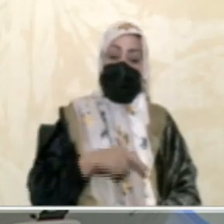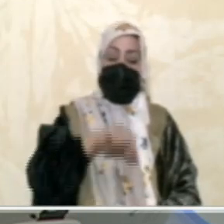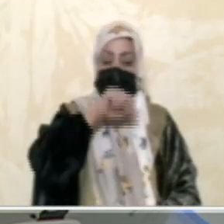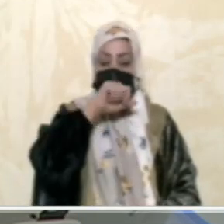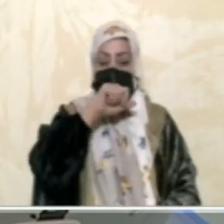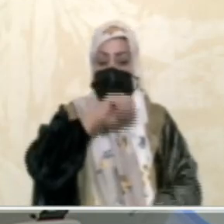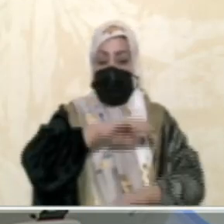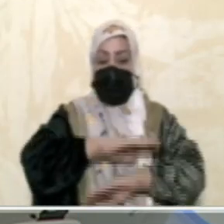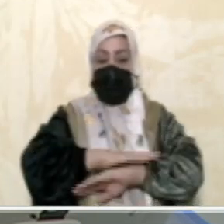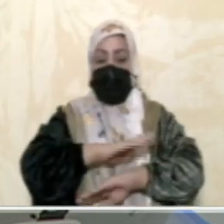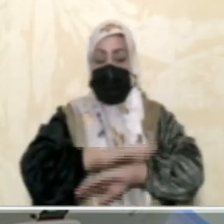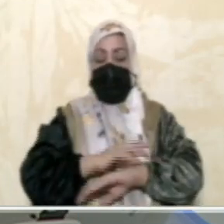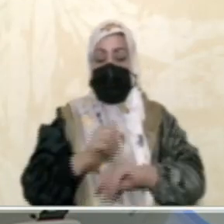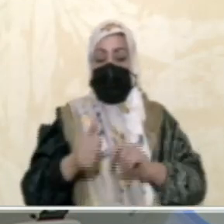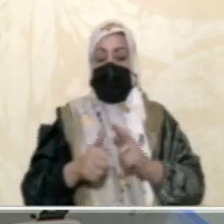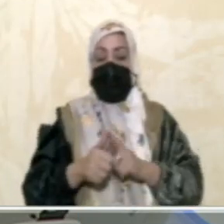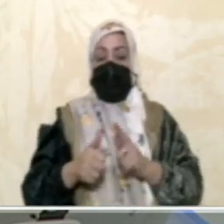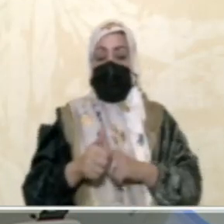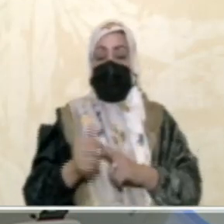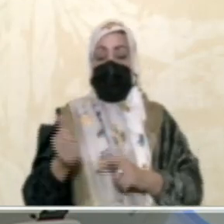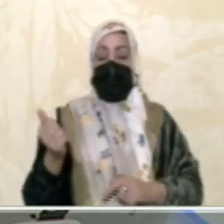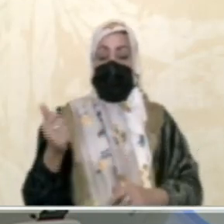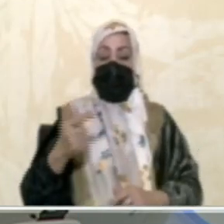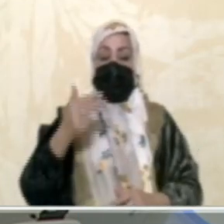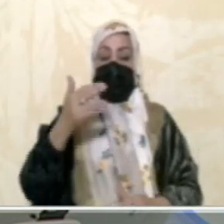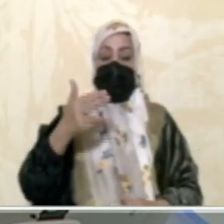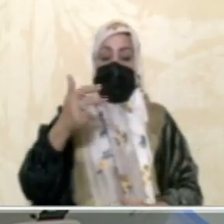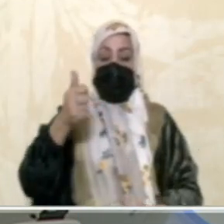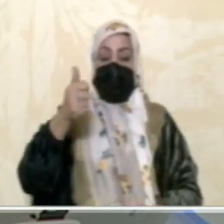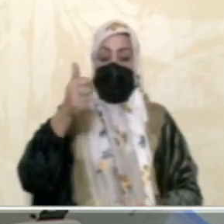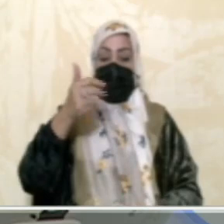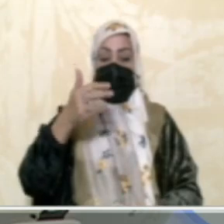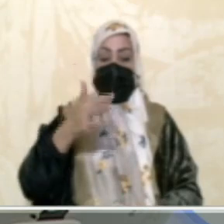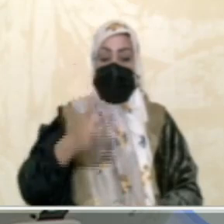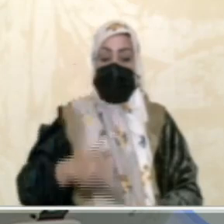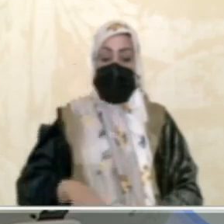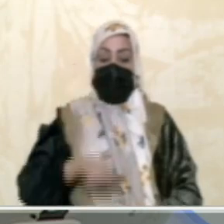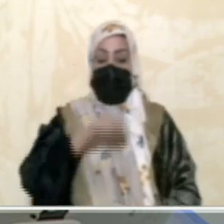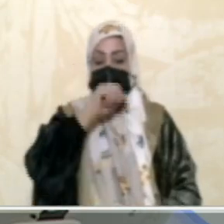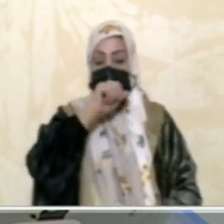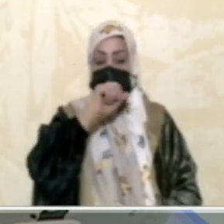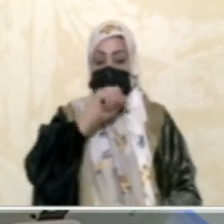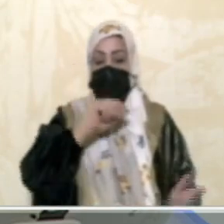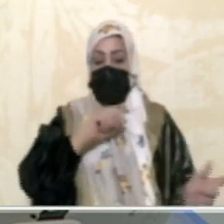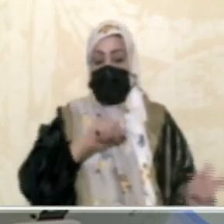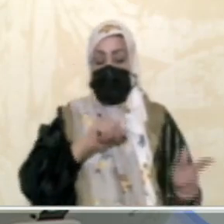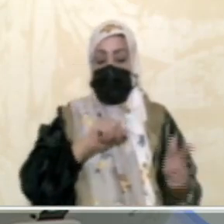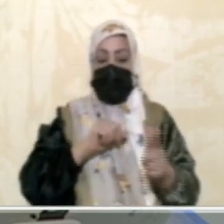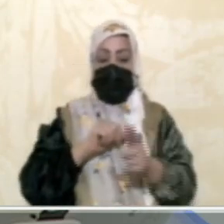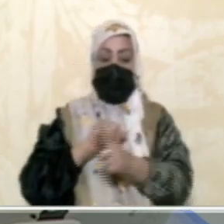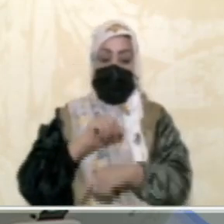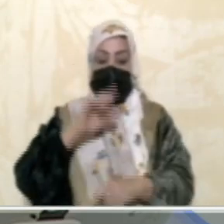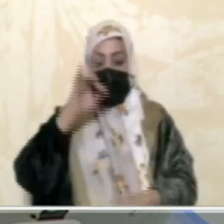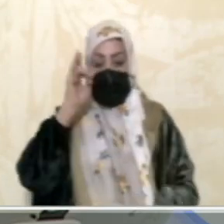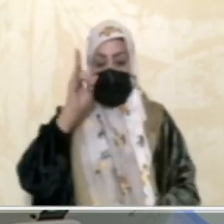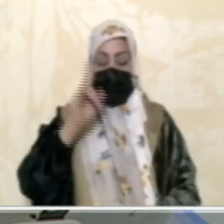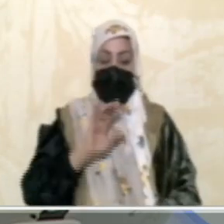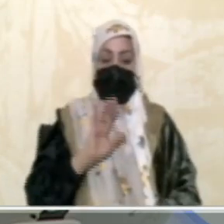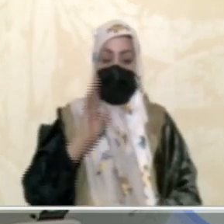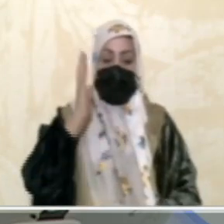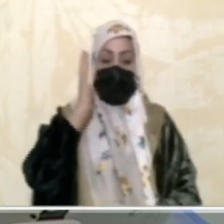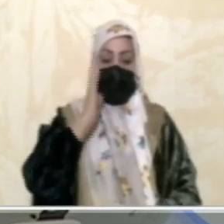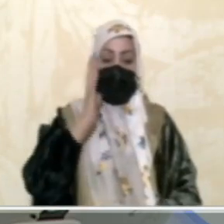مرتبا على ترتيب المصحف ولكن هذاك في الصلاه يسموا فيه تنكيس اذا كان الانسان